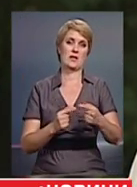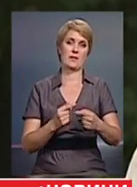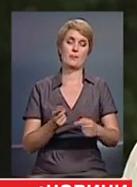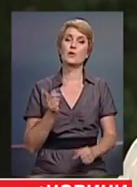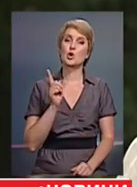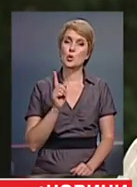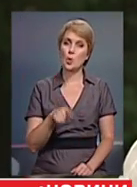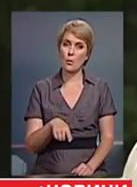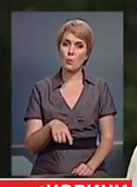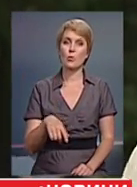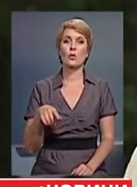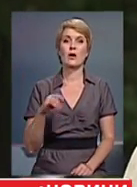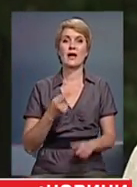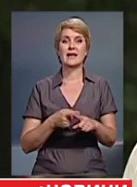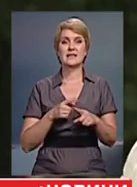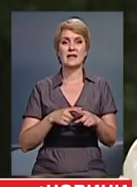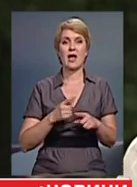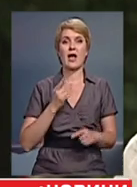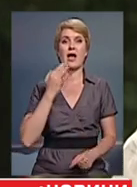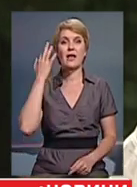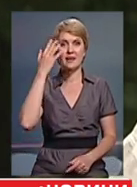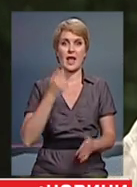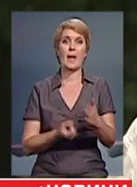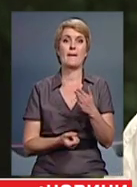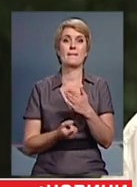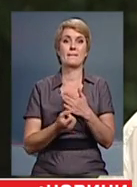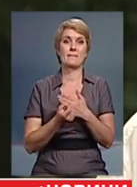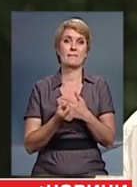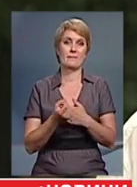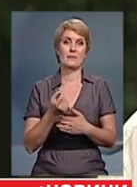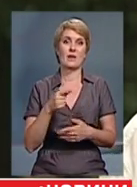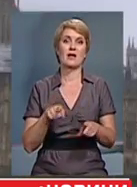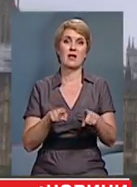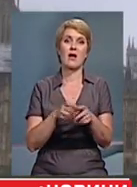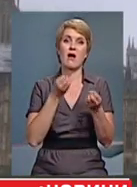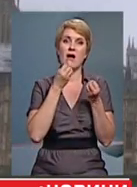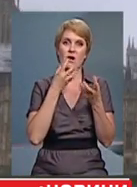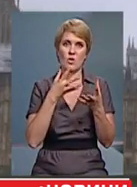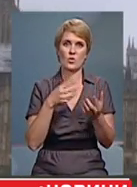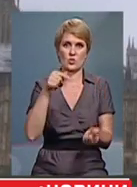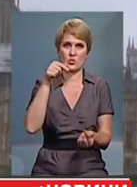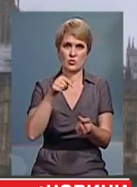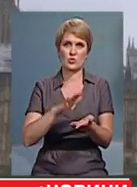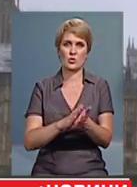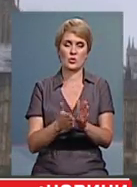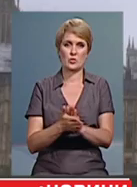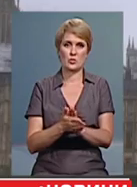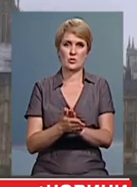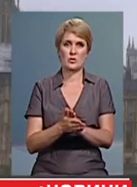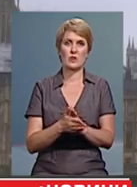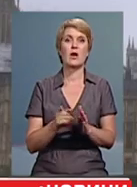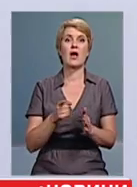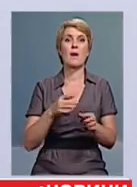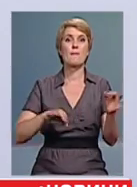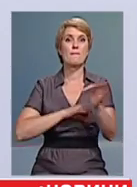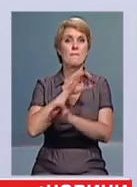власне, і ця ідея потрапила на такий, власне, хороший ґрунт. Експерти кажуть, Брекзит коштуватиме Британії